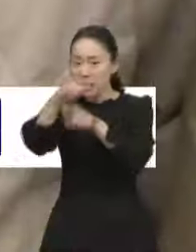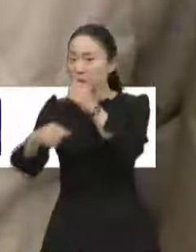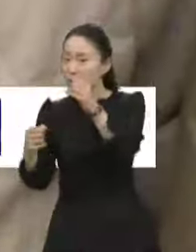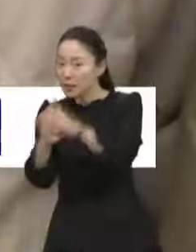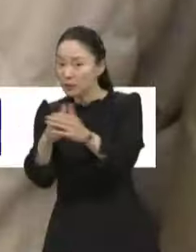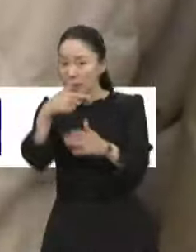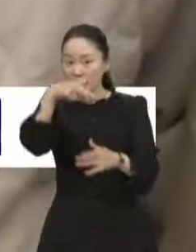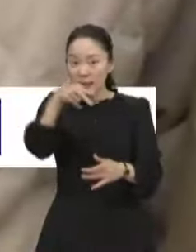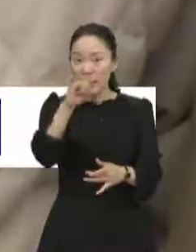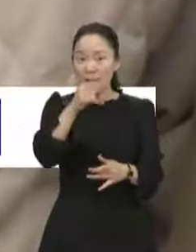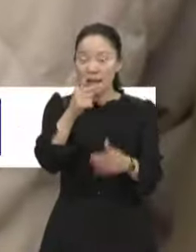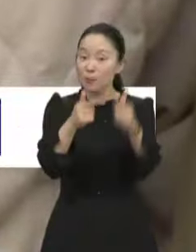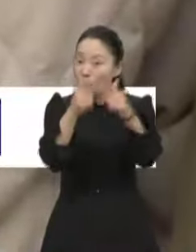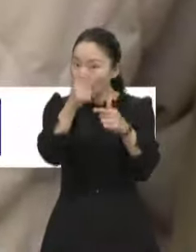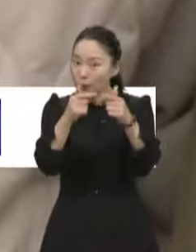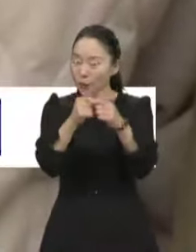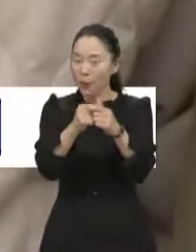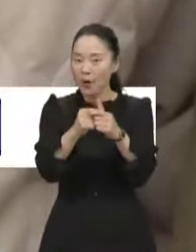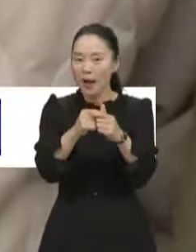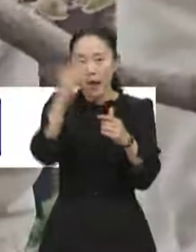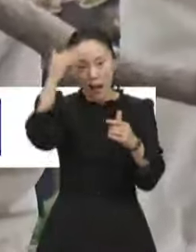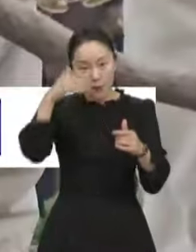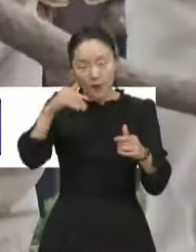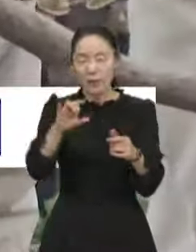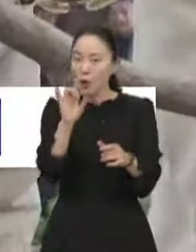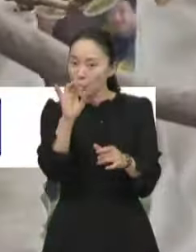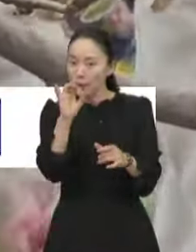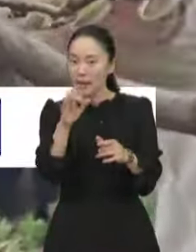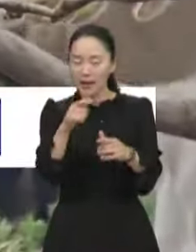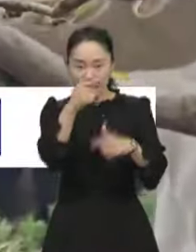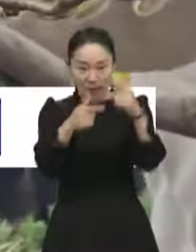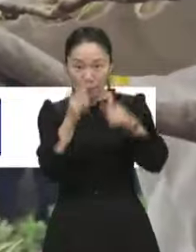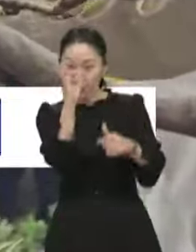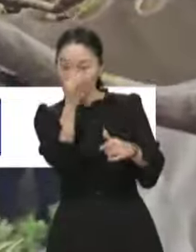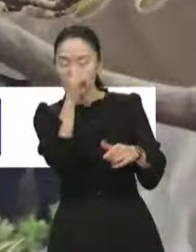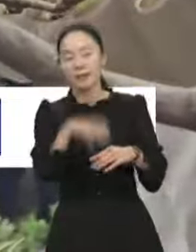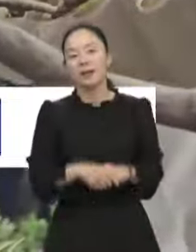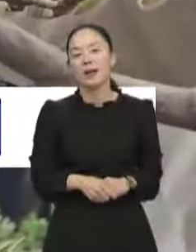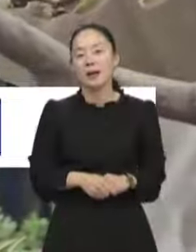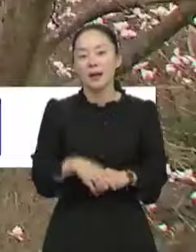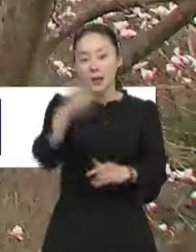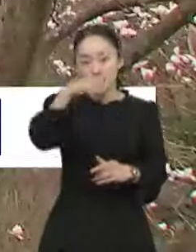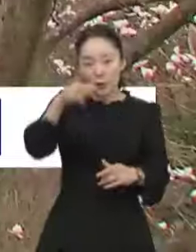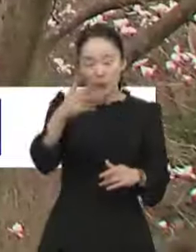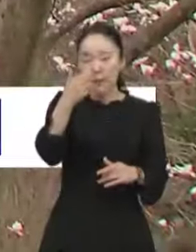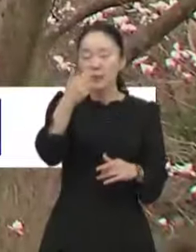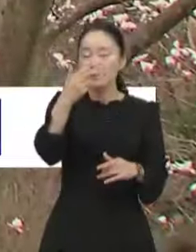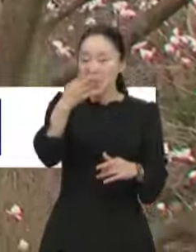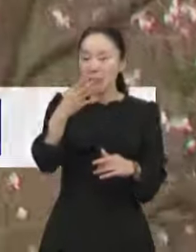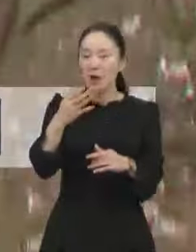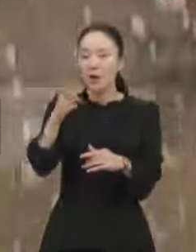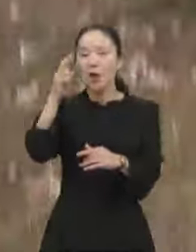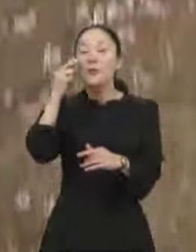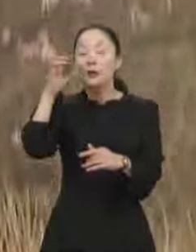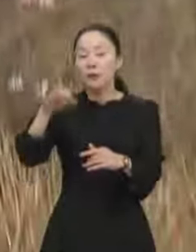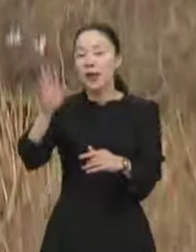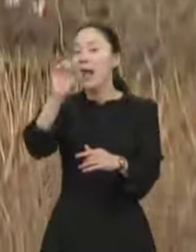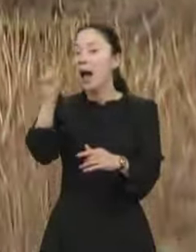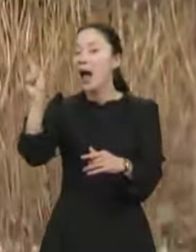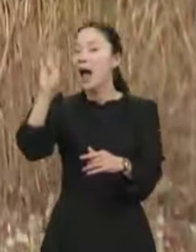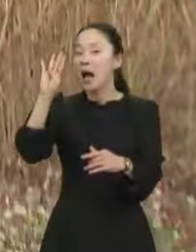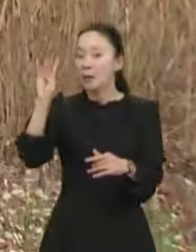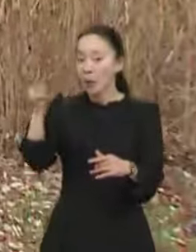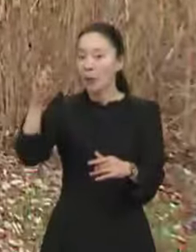제니 목련도 국내에서 유일하게 큰 나무 형태로 볼 수 있습니다. 1984년 미국 하버드대학교